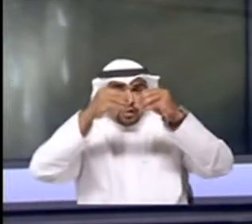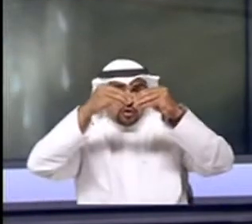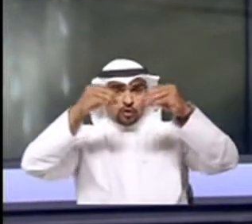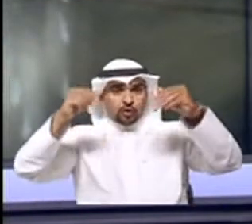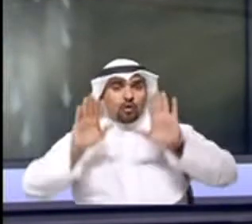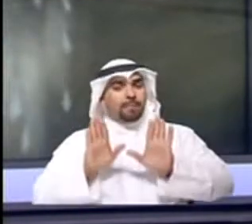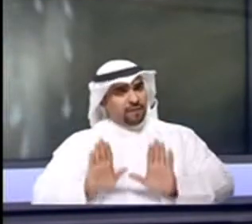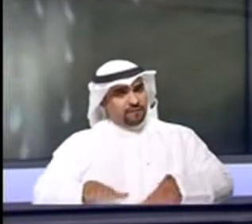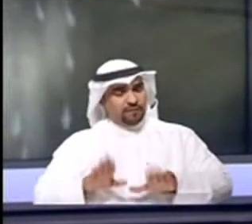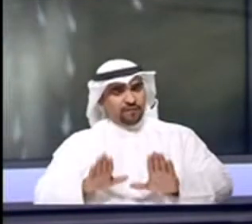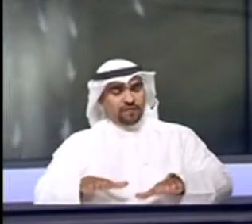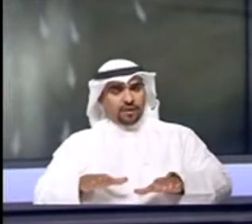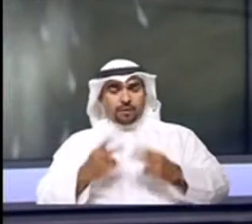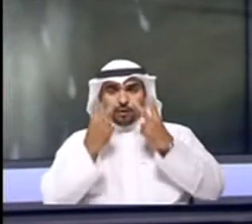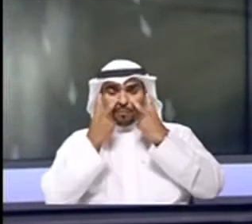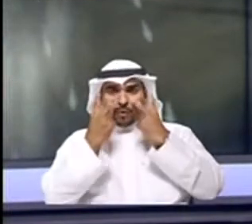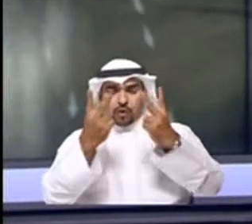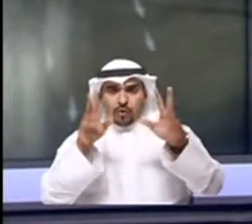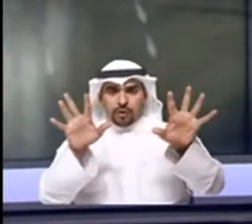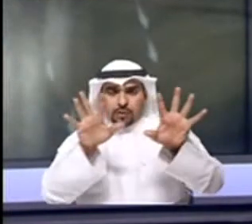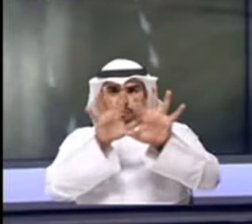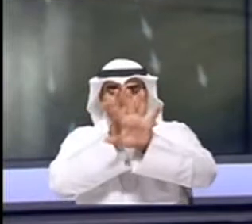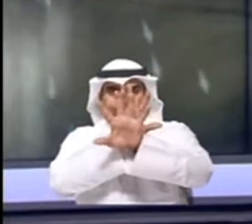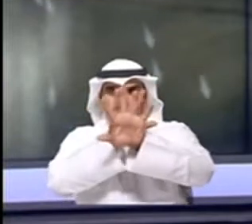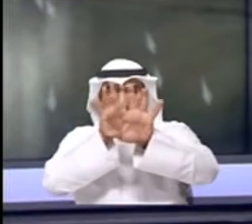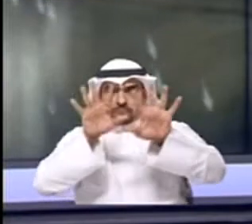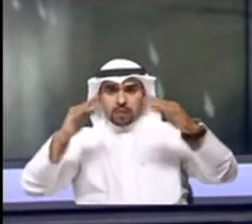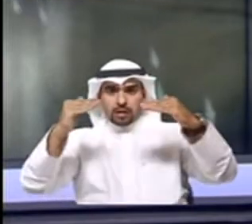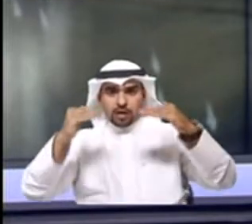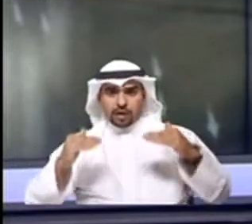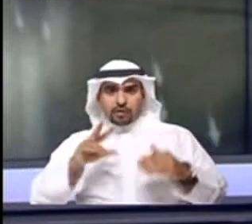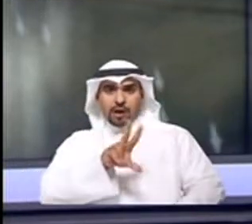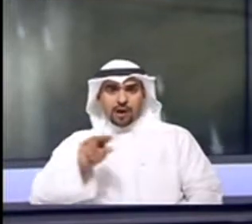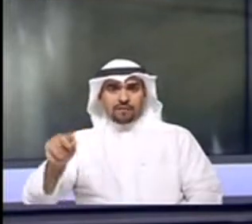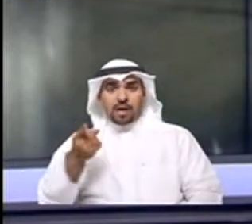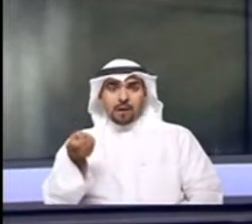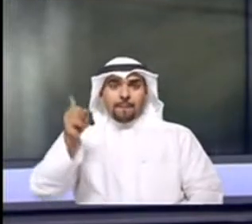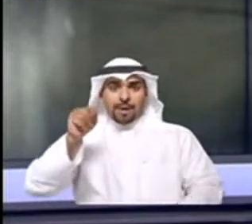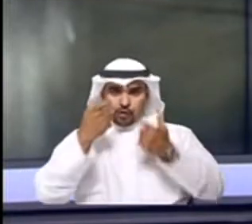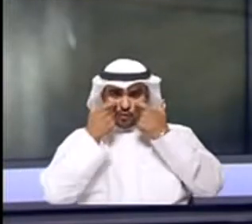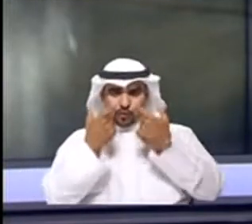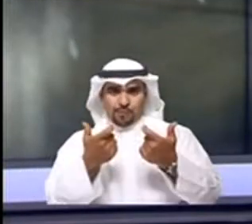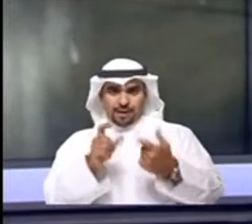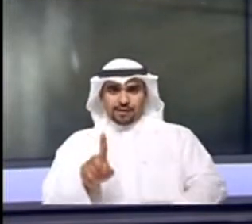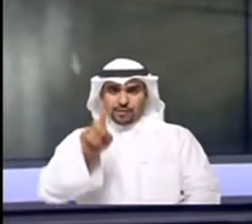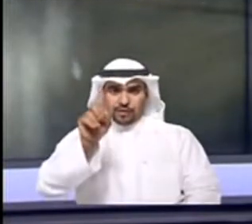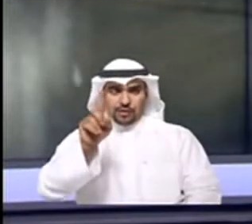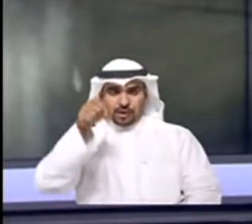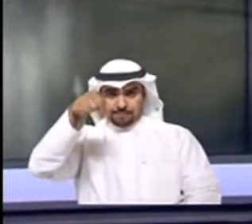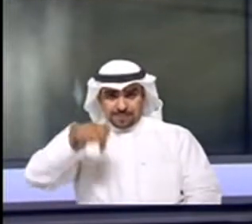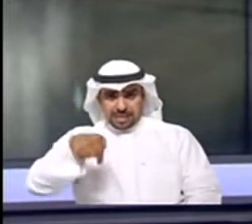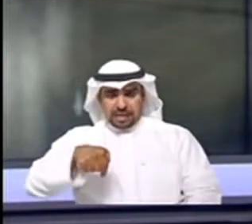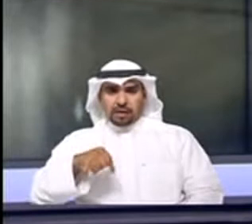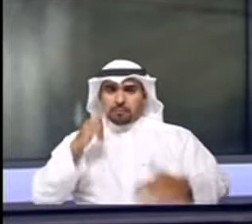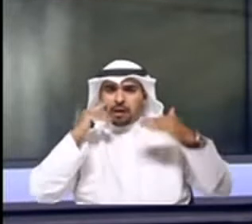وأيضا تراجع الرؤية الأفقية لا يزال موجود فيها وراح يستمر ويانا حتى ساعات الصباح الأولى، لكن الأجواء قاعد تتحسن الرؤية الأفقية فيها أكثر في